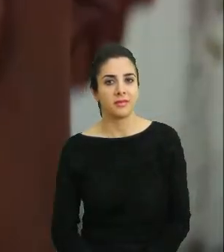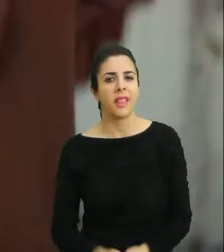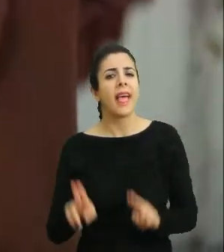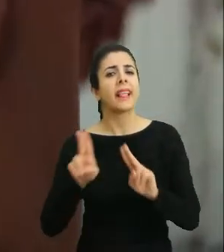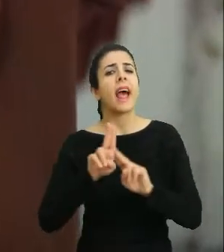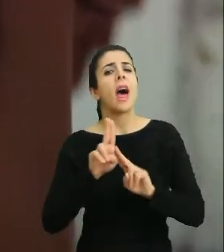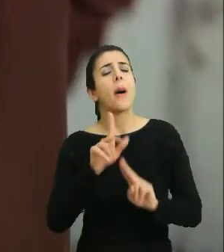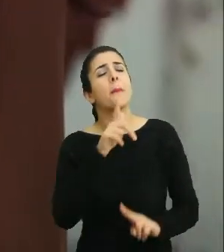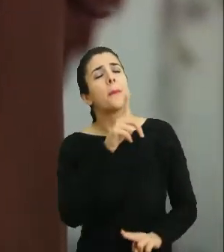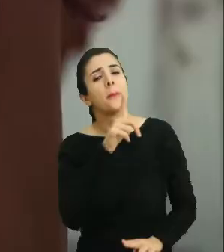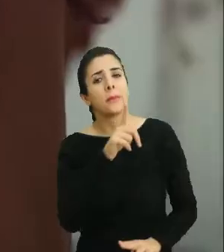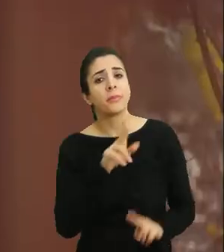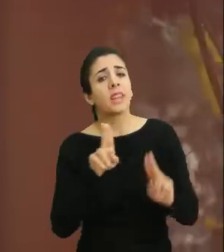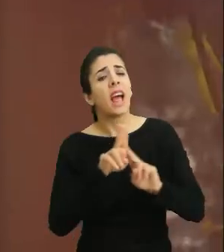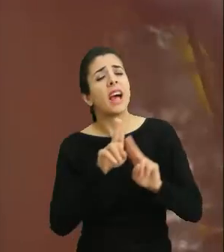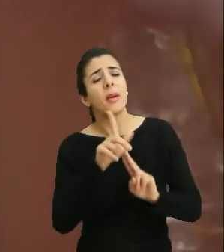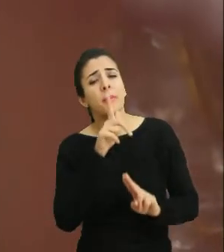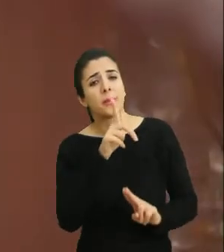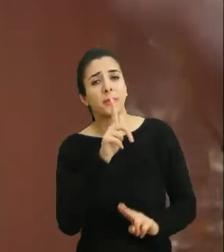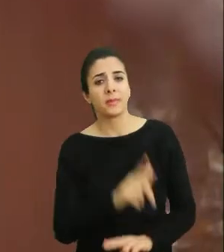Kerim. Kerim.